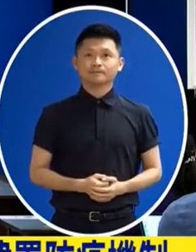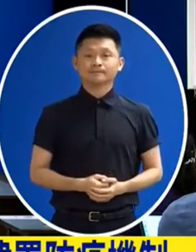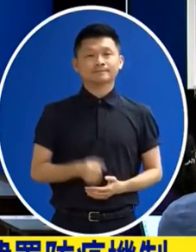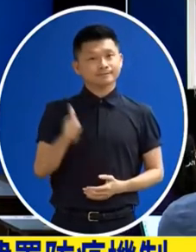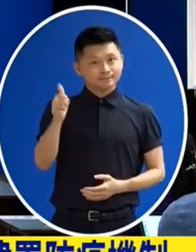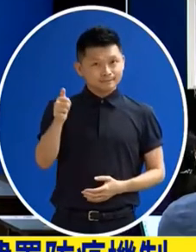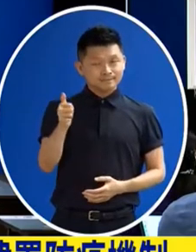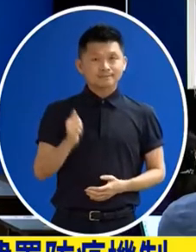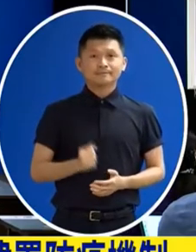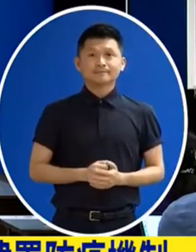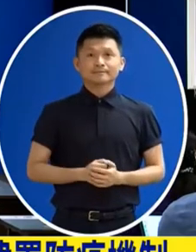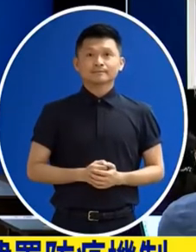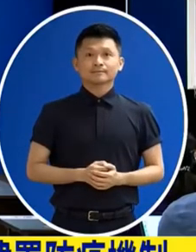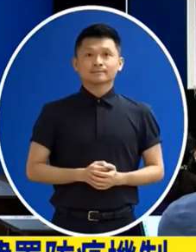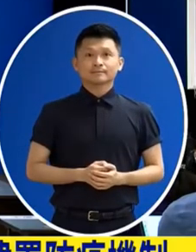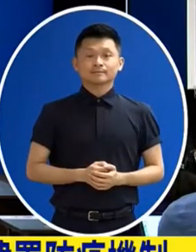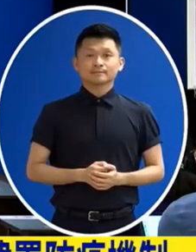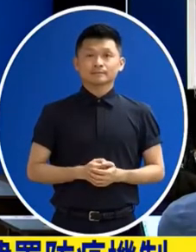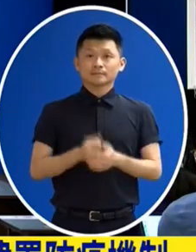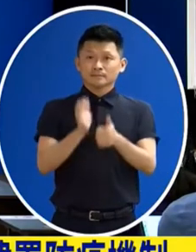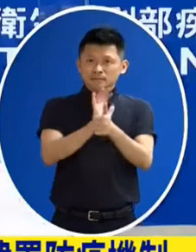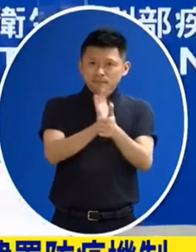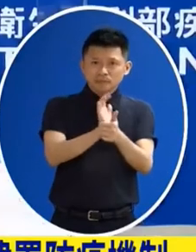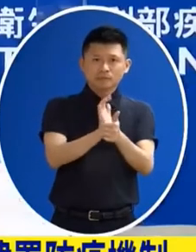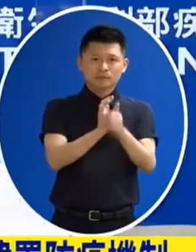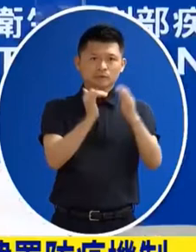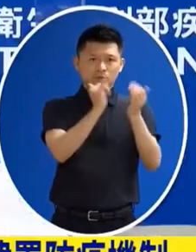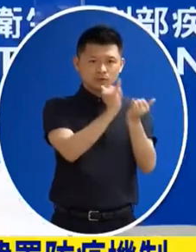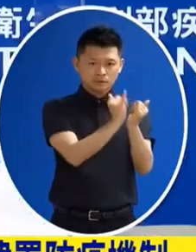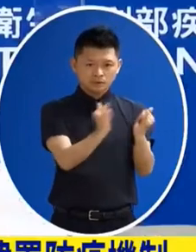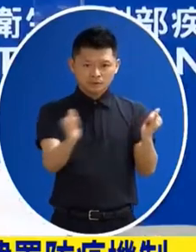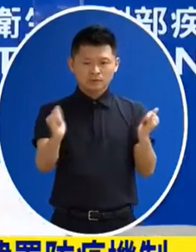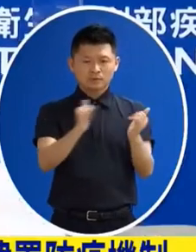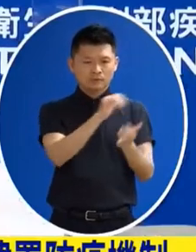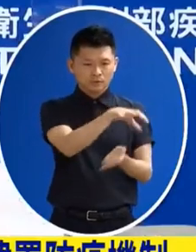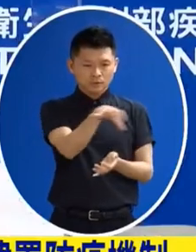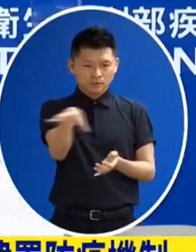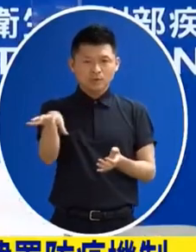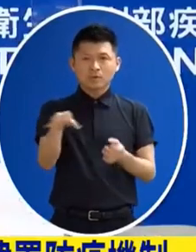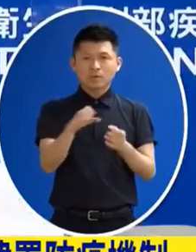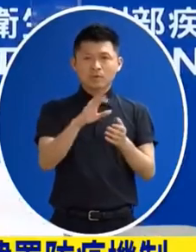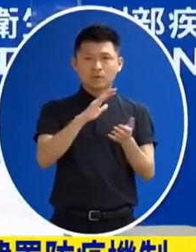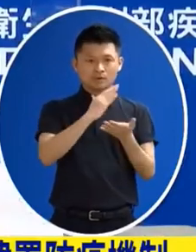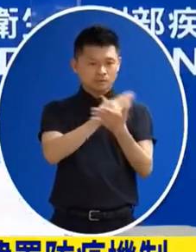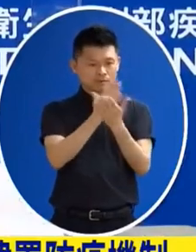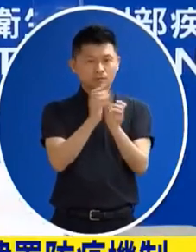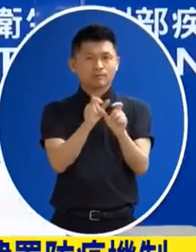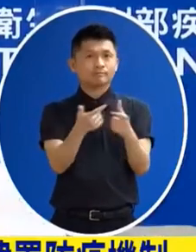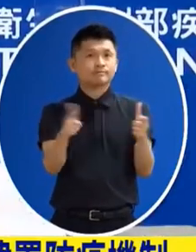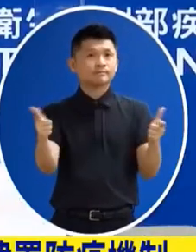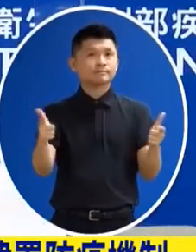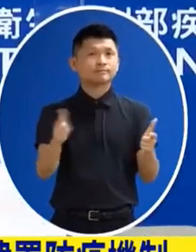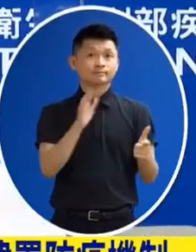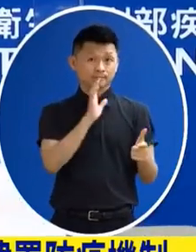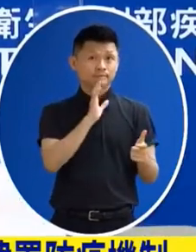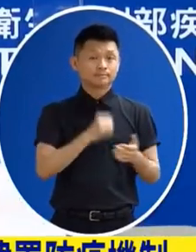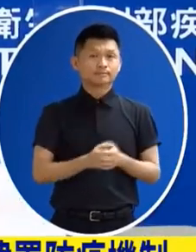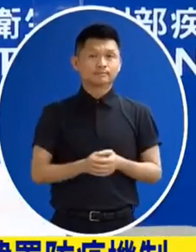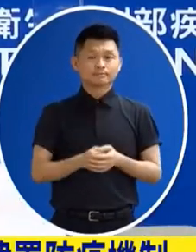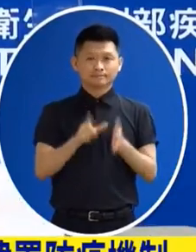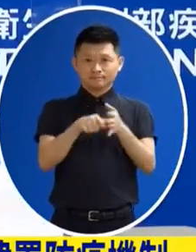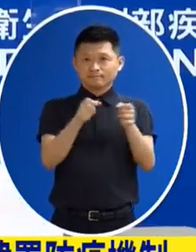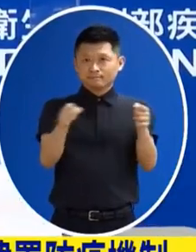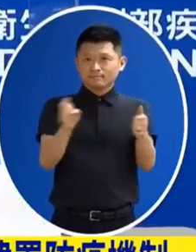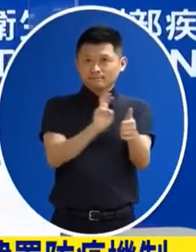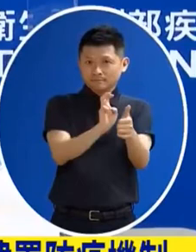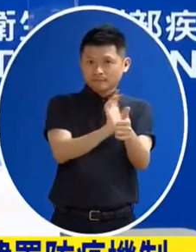好，谢谢哈。其实机构单位很多哈，不同类型的哈，那基本上都指着这个哈，我们长照的服